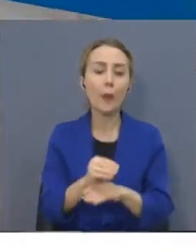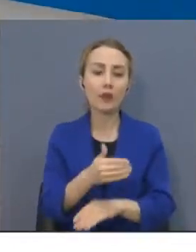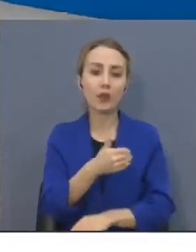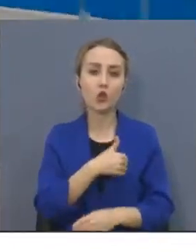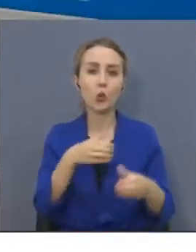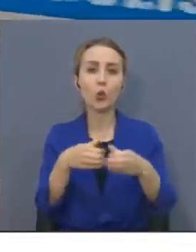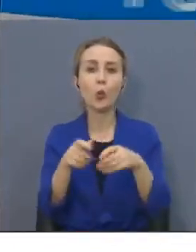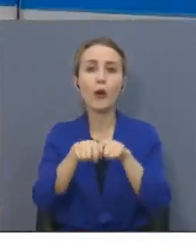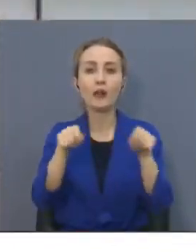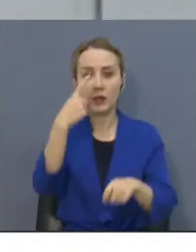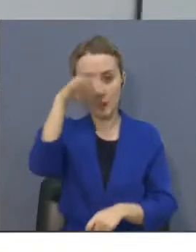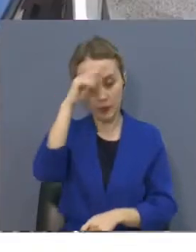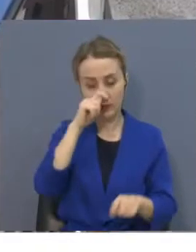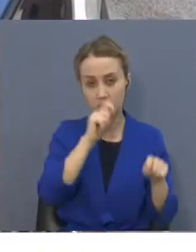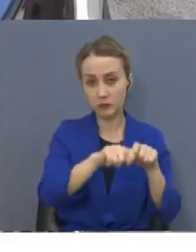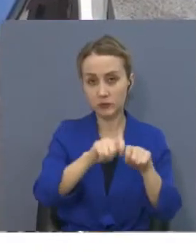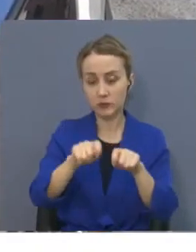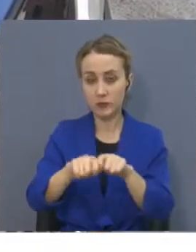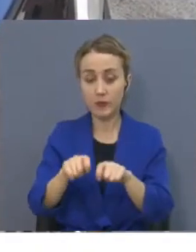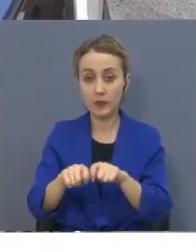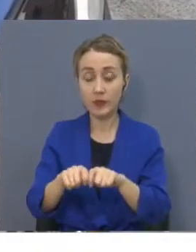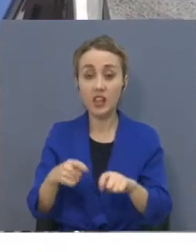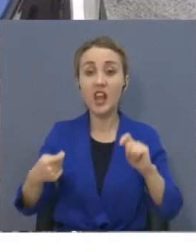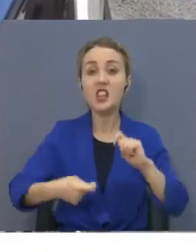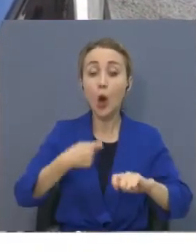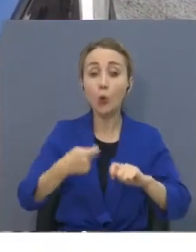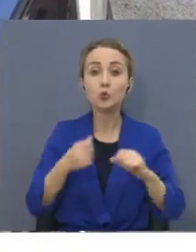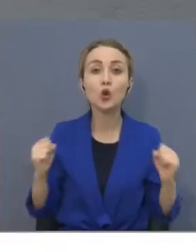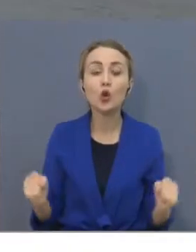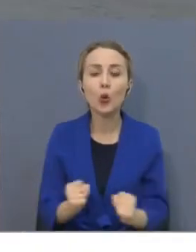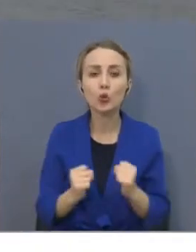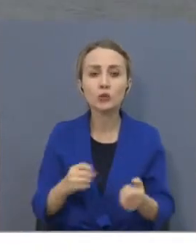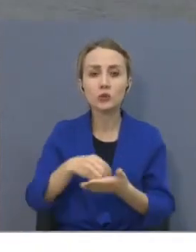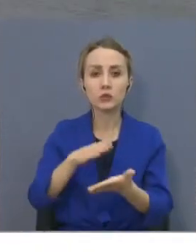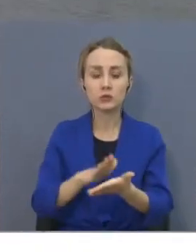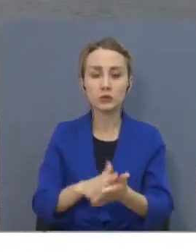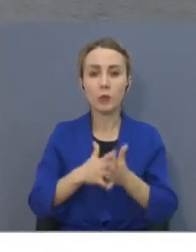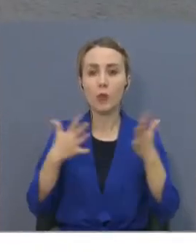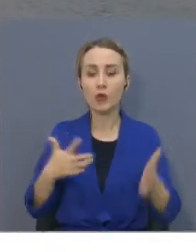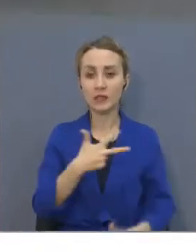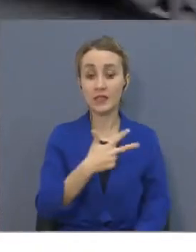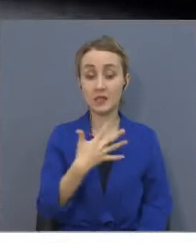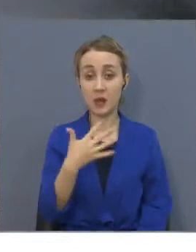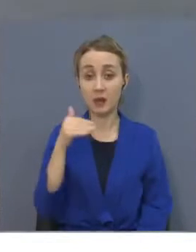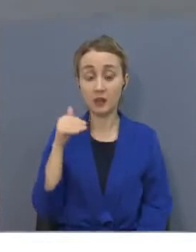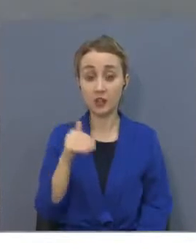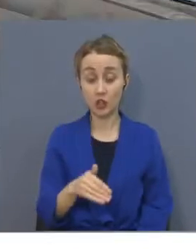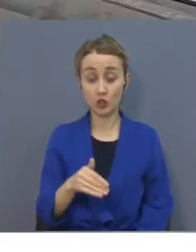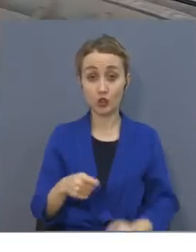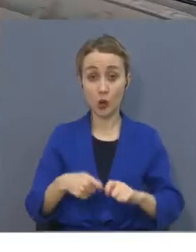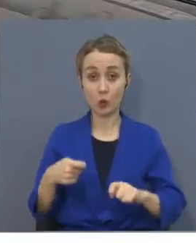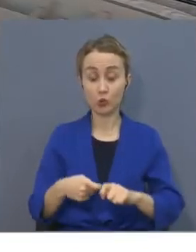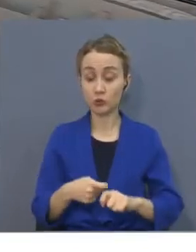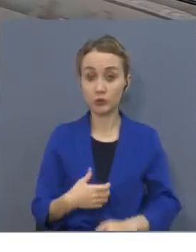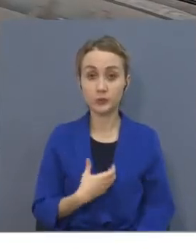полицейских. Напомним, только по нарушениям скоростного режима в Акмолинской области зарегистрировано свыше 35 тысяч фактов. Аслан